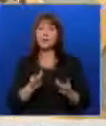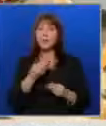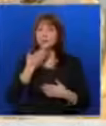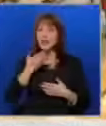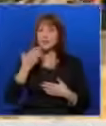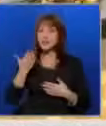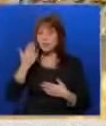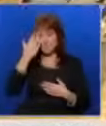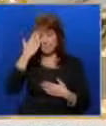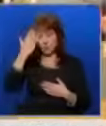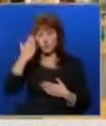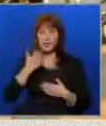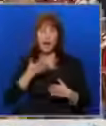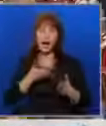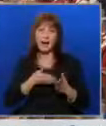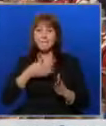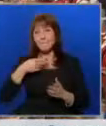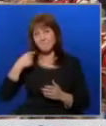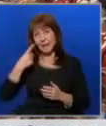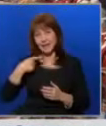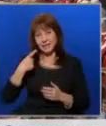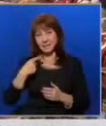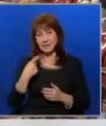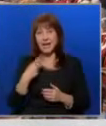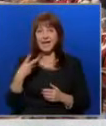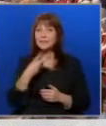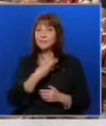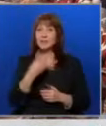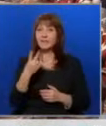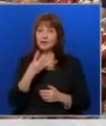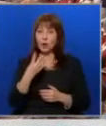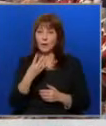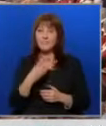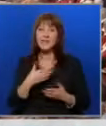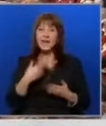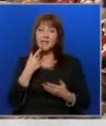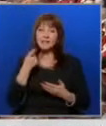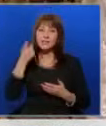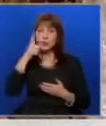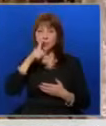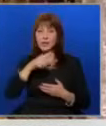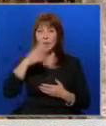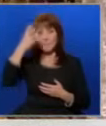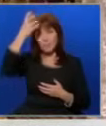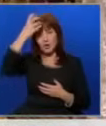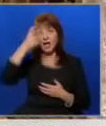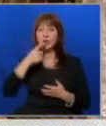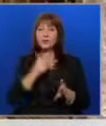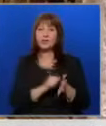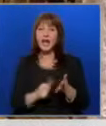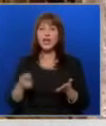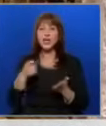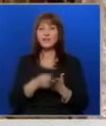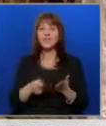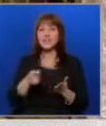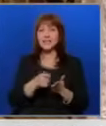отдавайки почит към покойната си майка Елизабет II. Сред приоритетите на правителството за следващата година монархът очерта